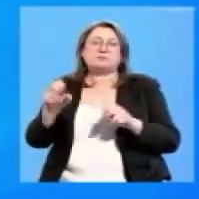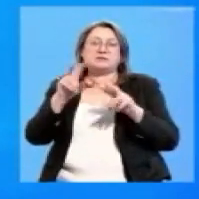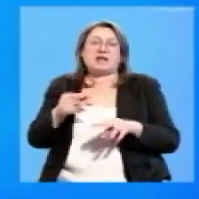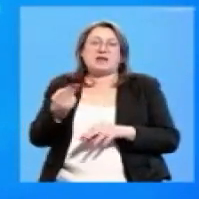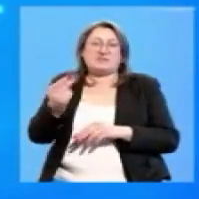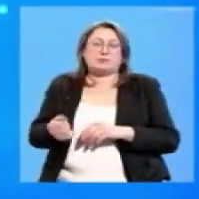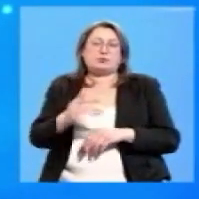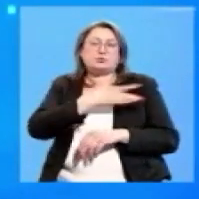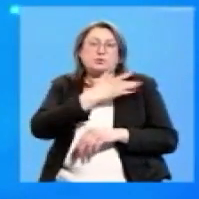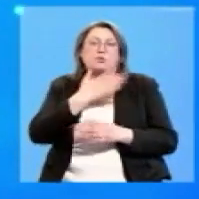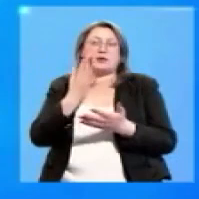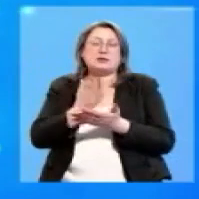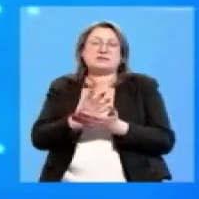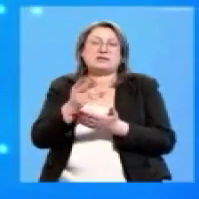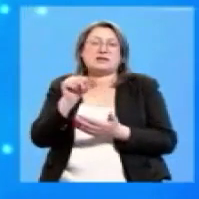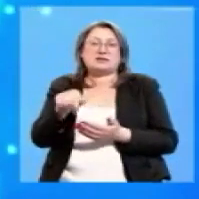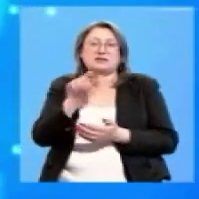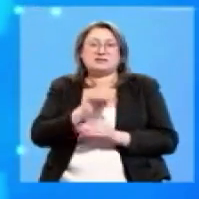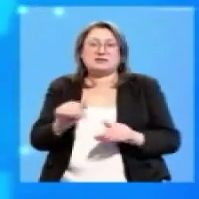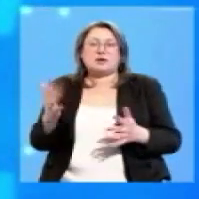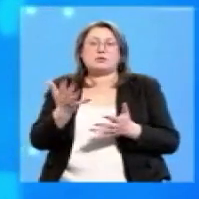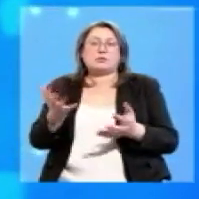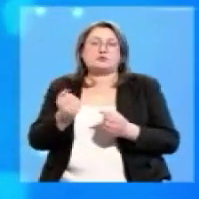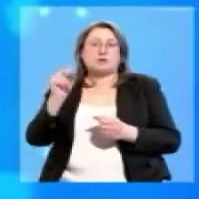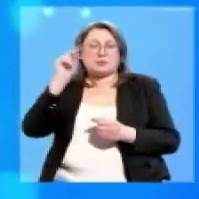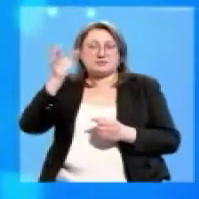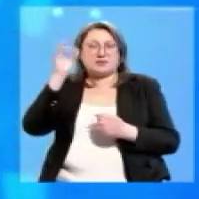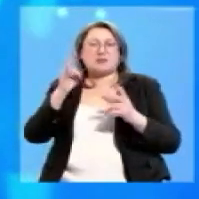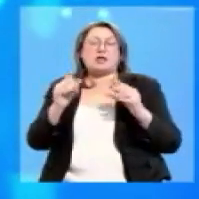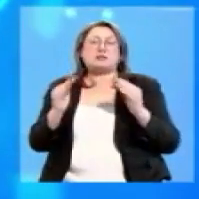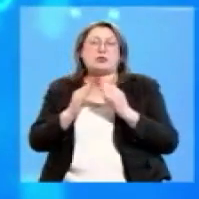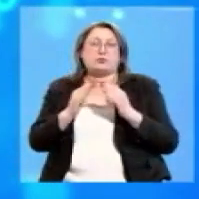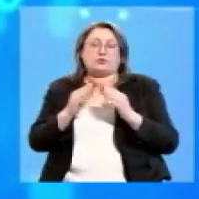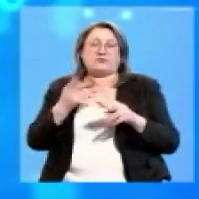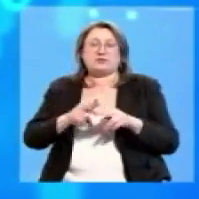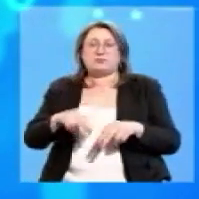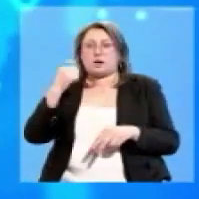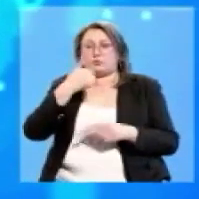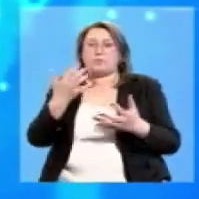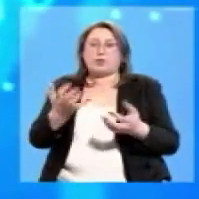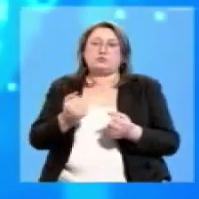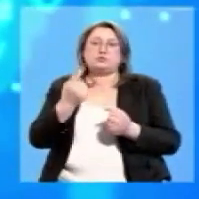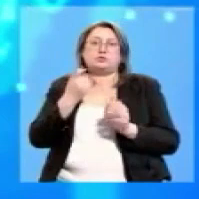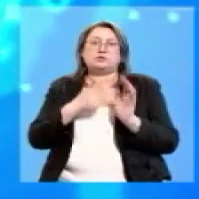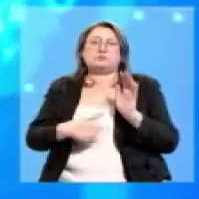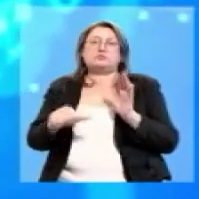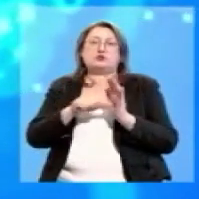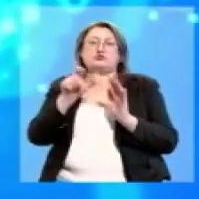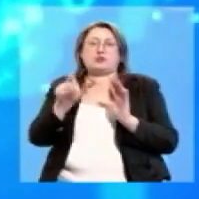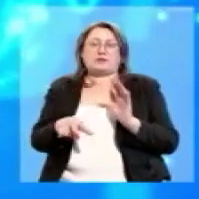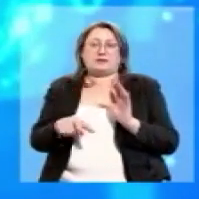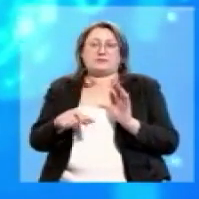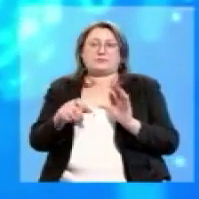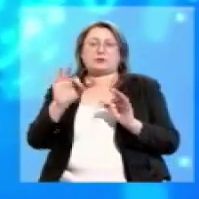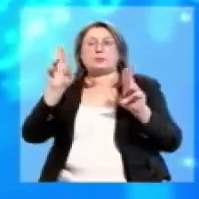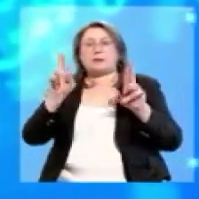выплаты. Услуга предусмотрена для тех детей, что получают образование на дому. В этом году ее получат 176 человек.